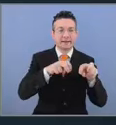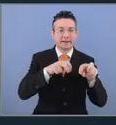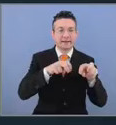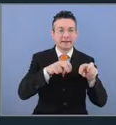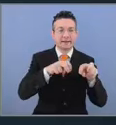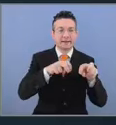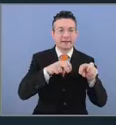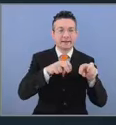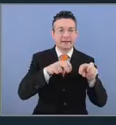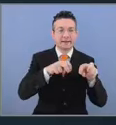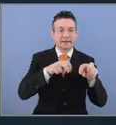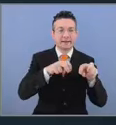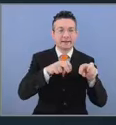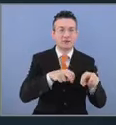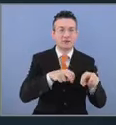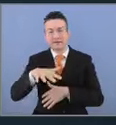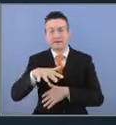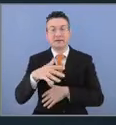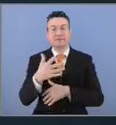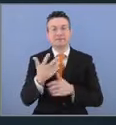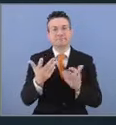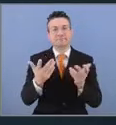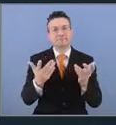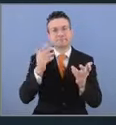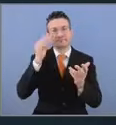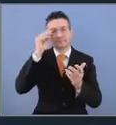Come riprendendo un po' il discorso che diceva